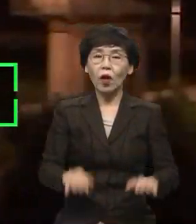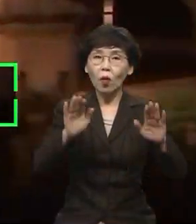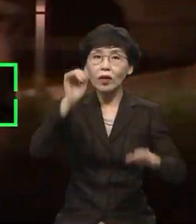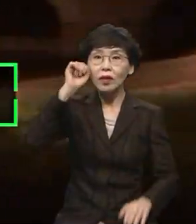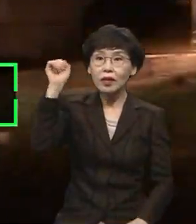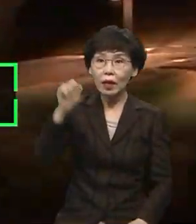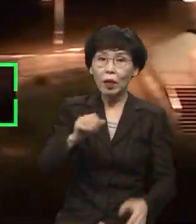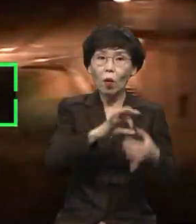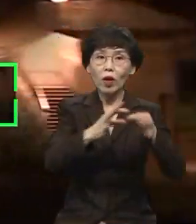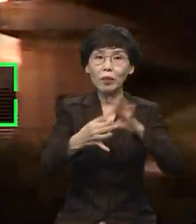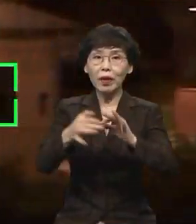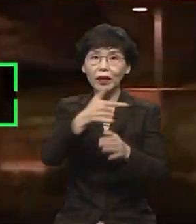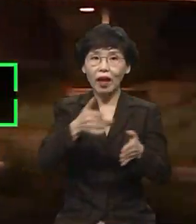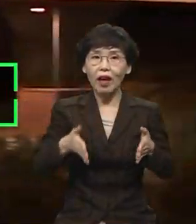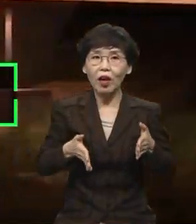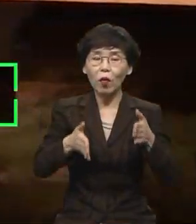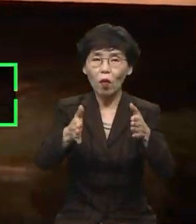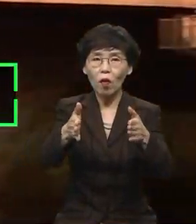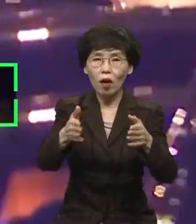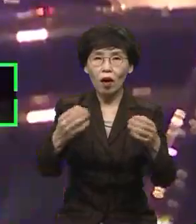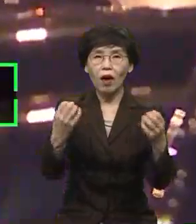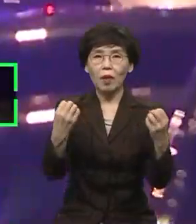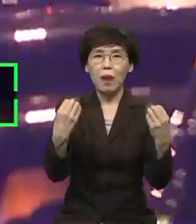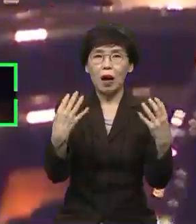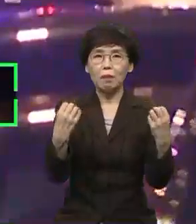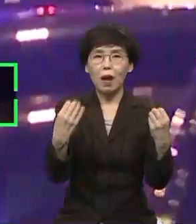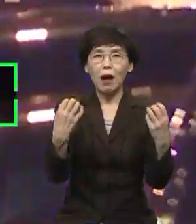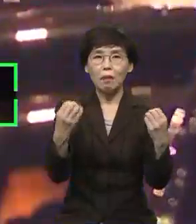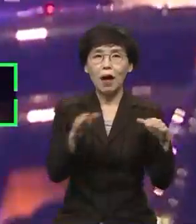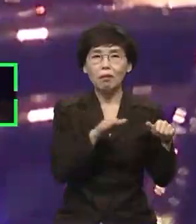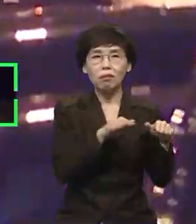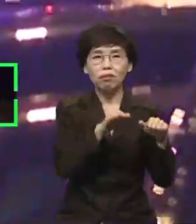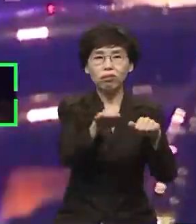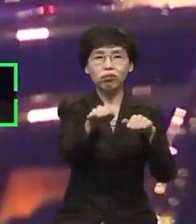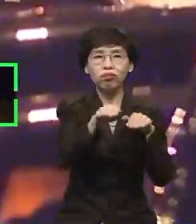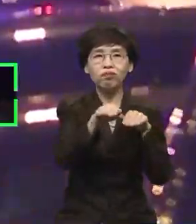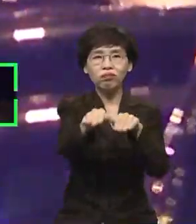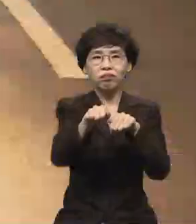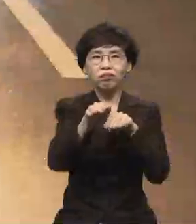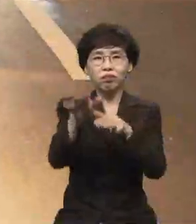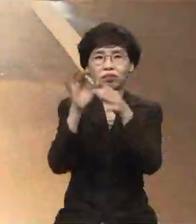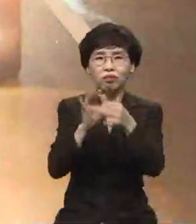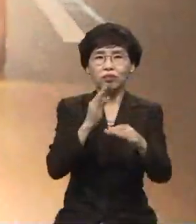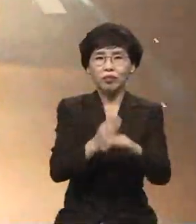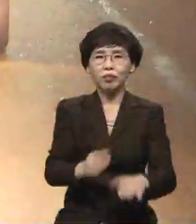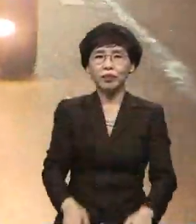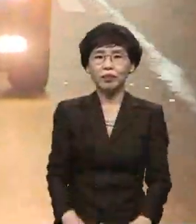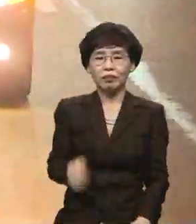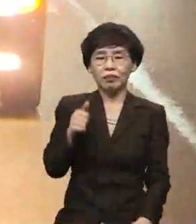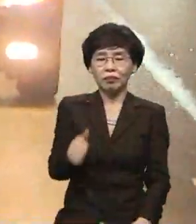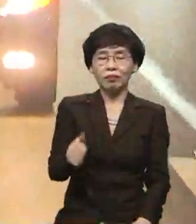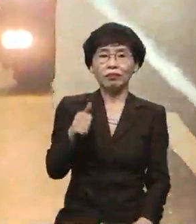오늘 새벽 올림픽대로 위에 비상등을 켠 차량 행렬이 길게 늘어섰습니다.